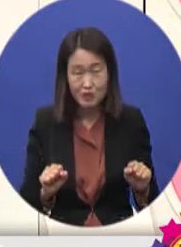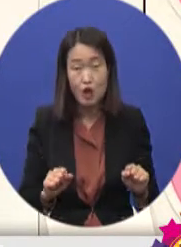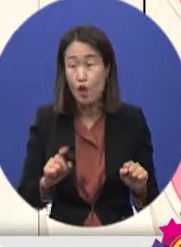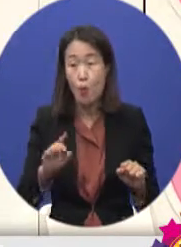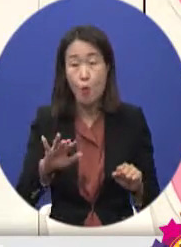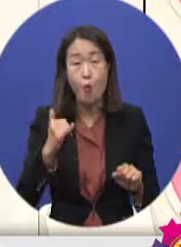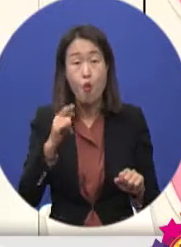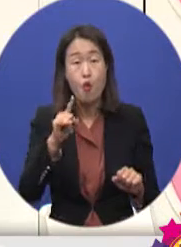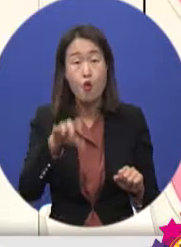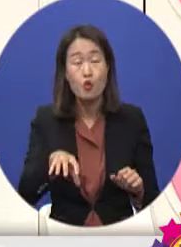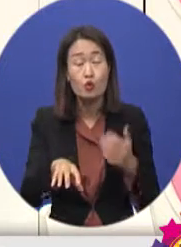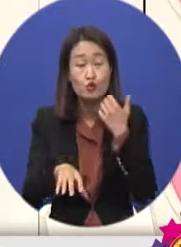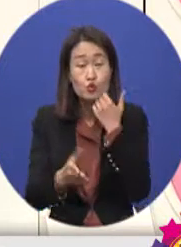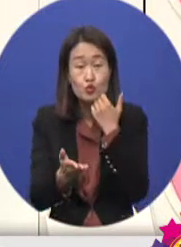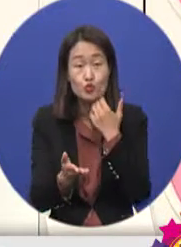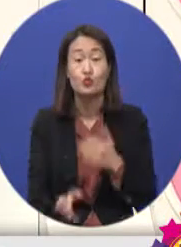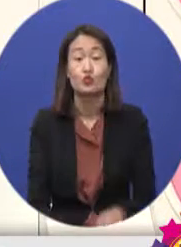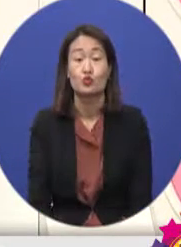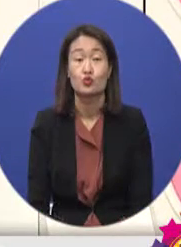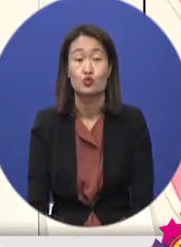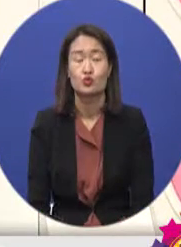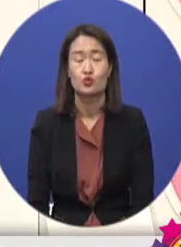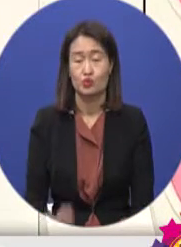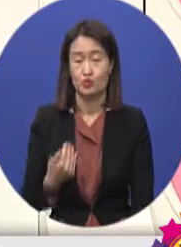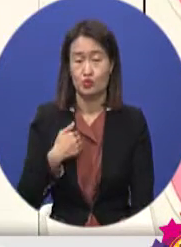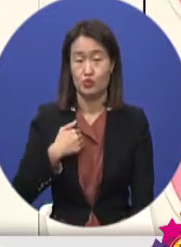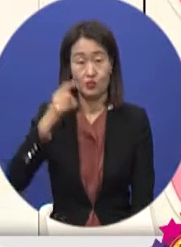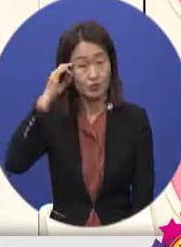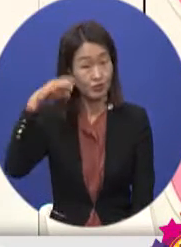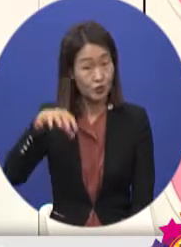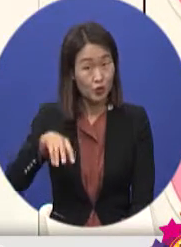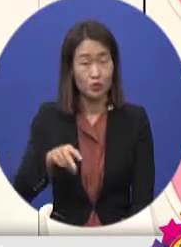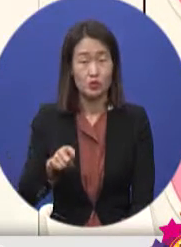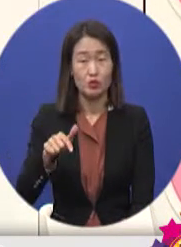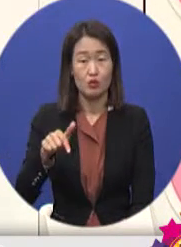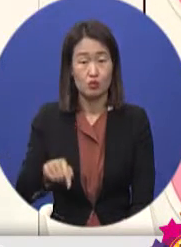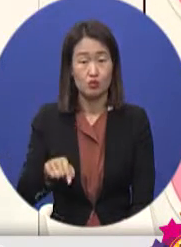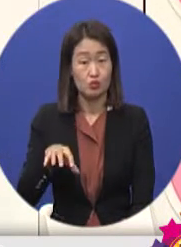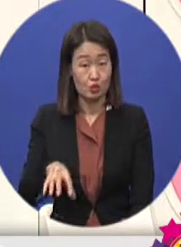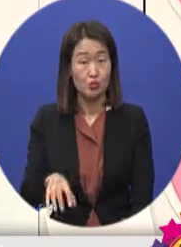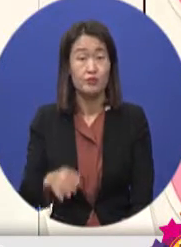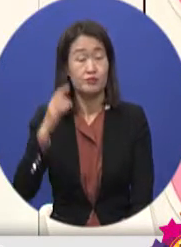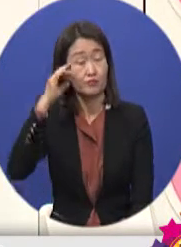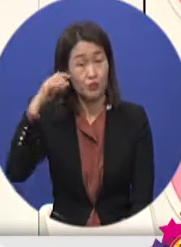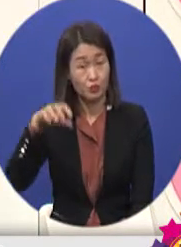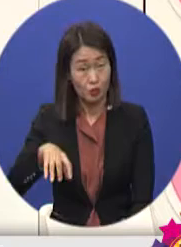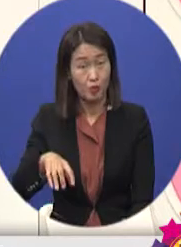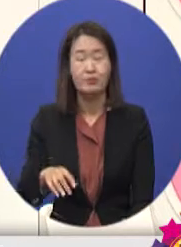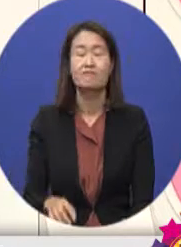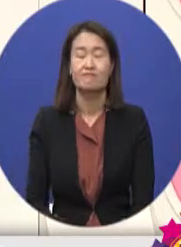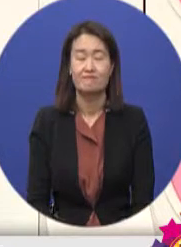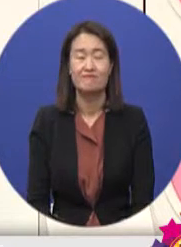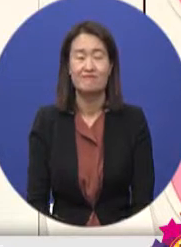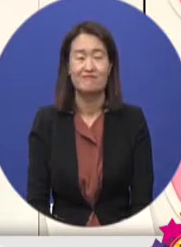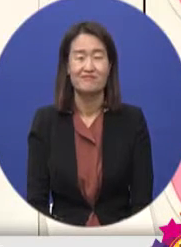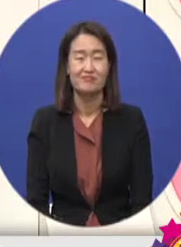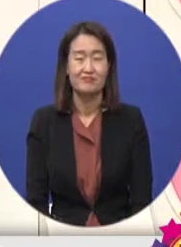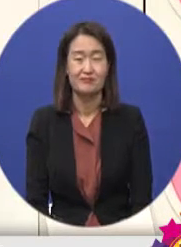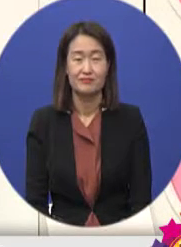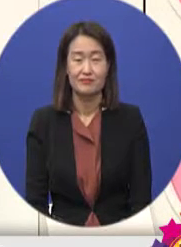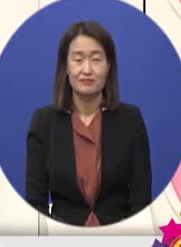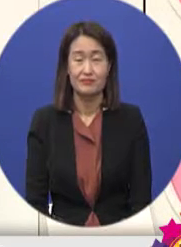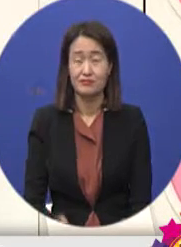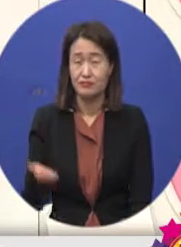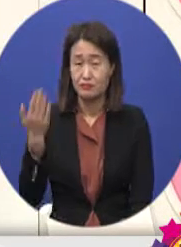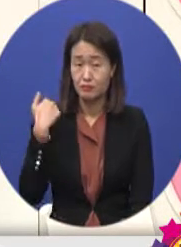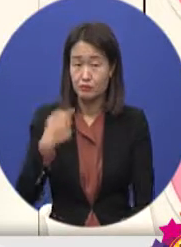어디서 오셨습니까? 여기 인천 서구입니다. 인천에서 오셨군요. 예예. 예. 네,